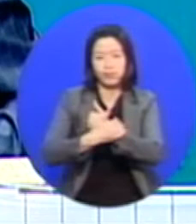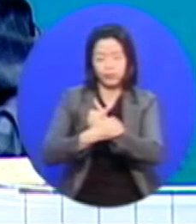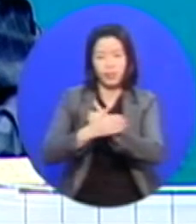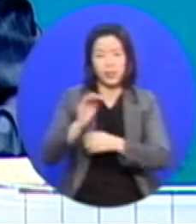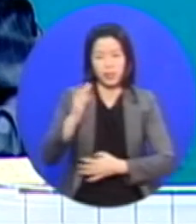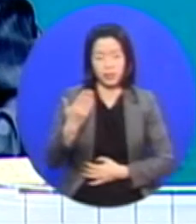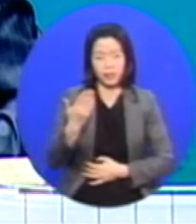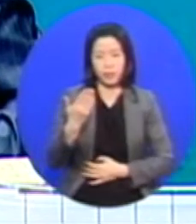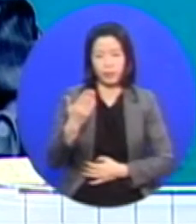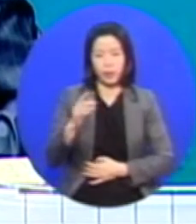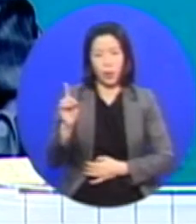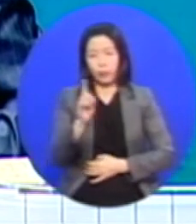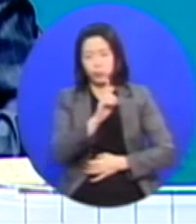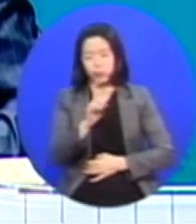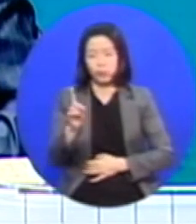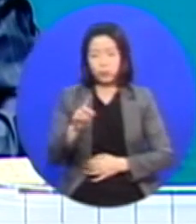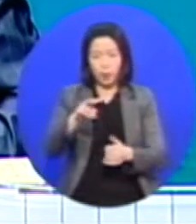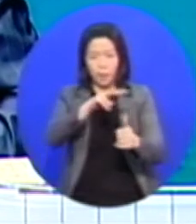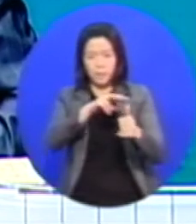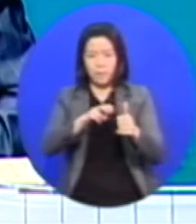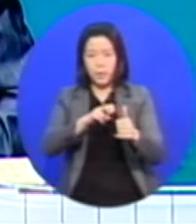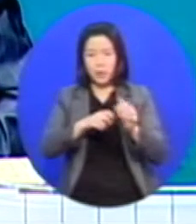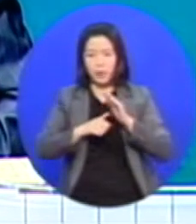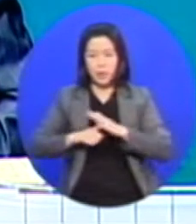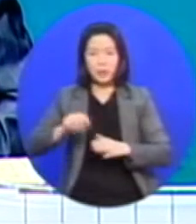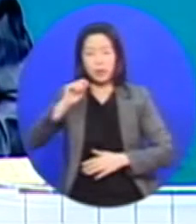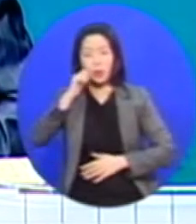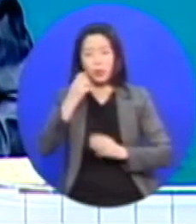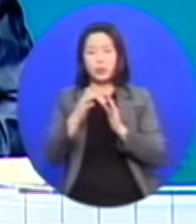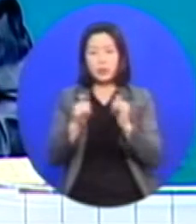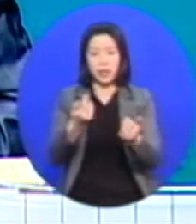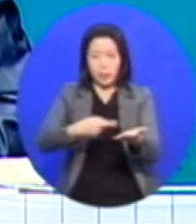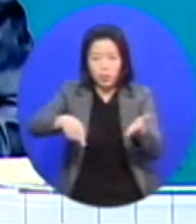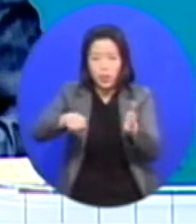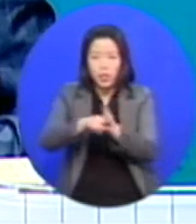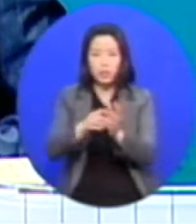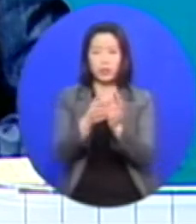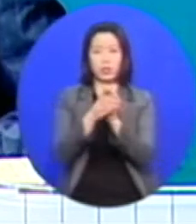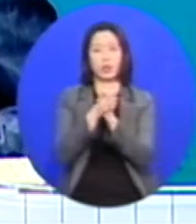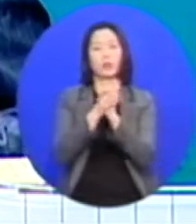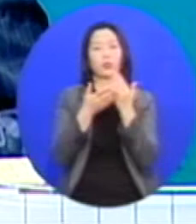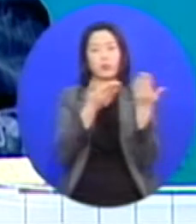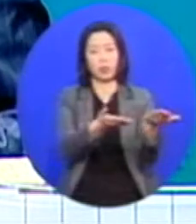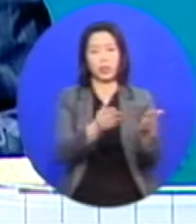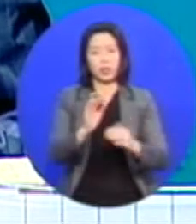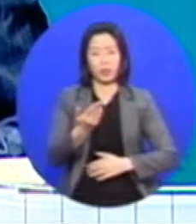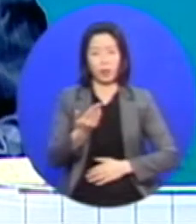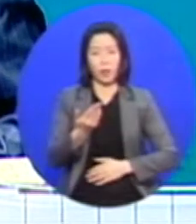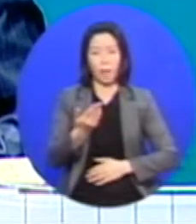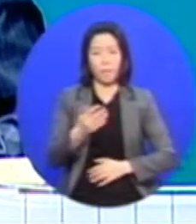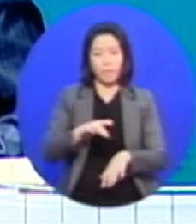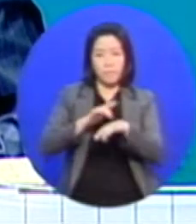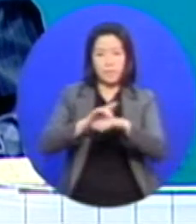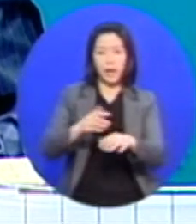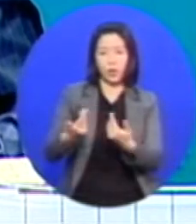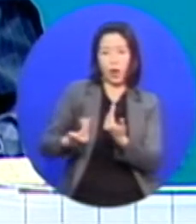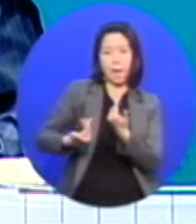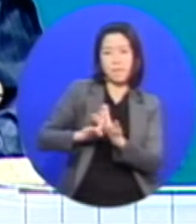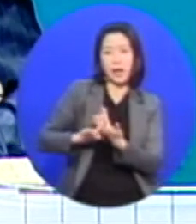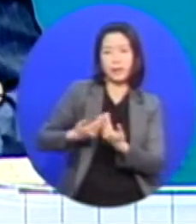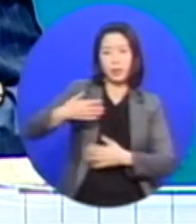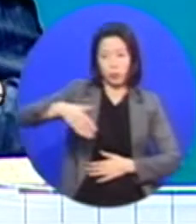도무지 미워 경 줄 수 없는 사람을 위기도 해야되요 마귀와 반대로 가야되요